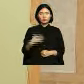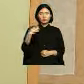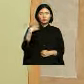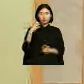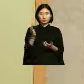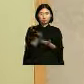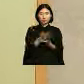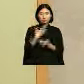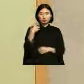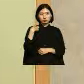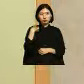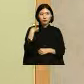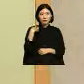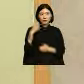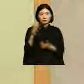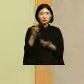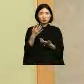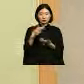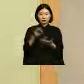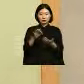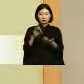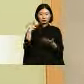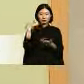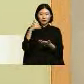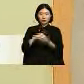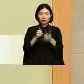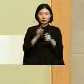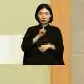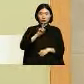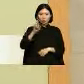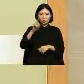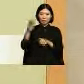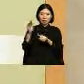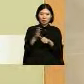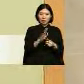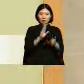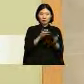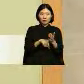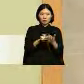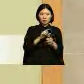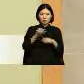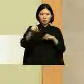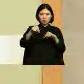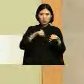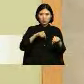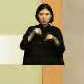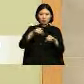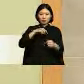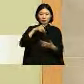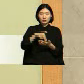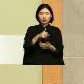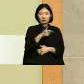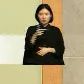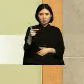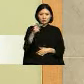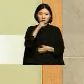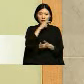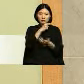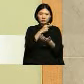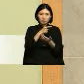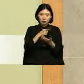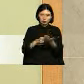반환 소송에서 패할 경우 에 지자체 들에게는 대형 재난이 될 것으로 예상합니다